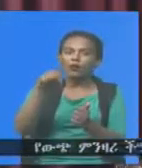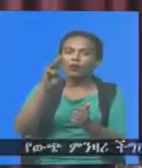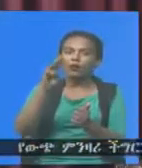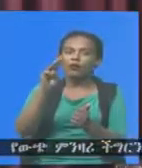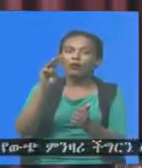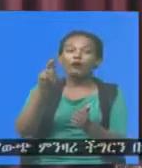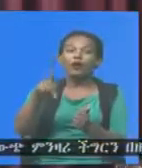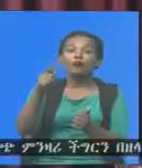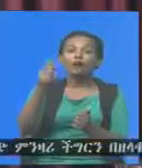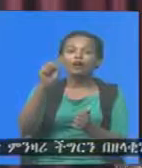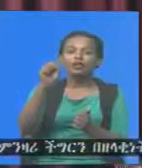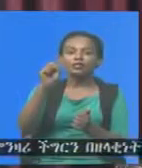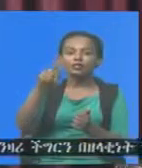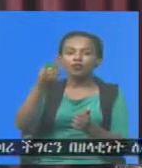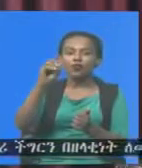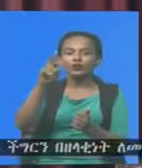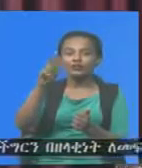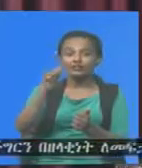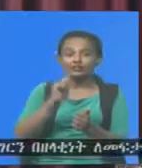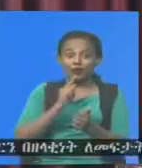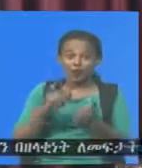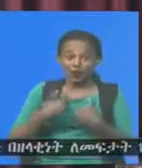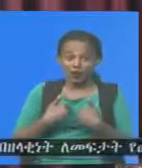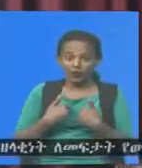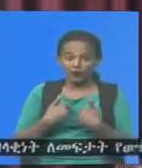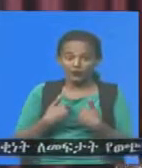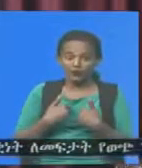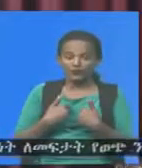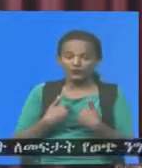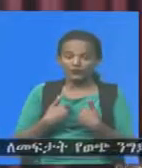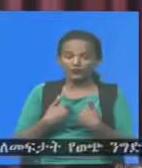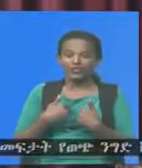ኬንያ ያለው ኦሮሞና ኢትዮጵያ ያለው ኦሮሞ ቦረና ኦሮሞ፣